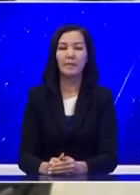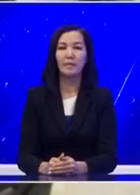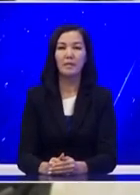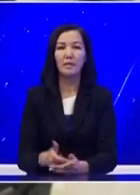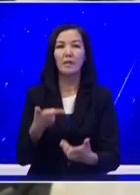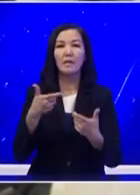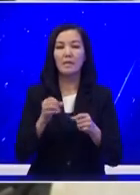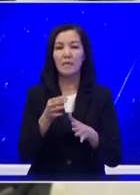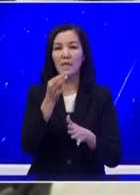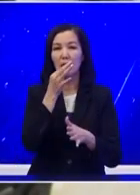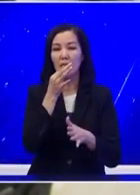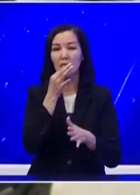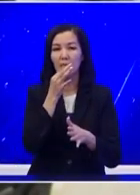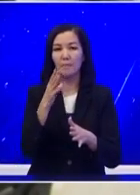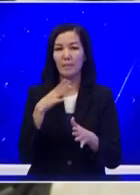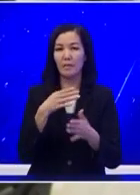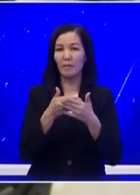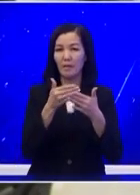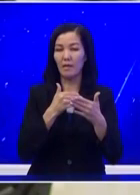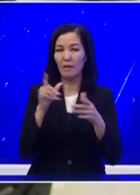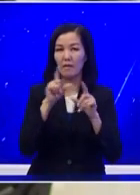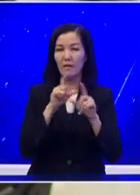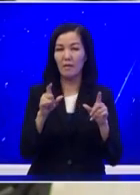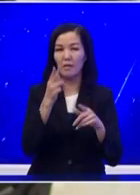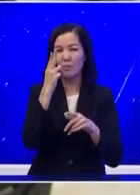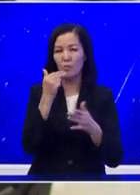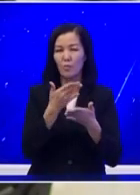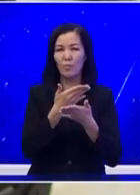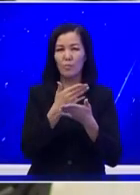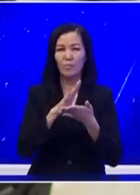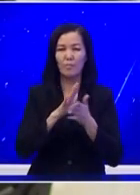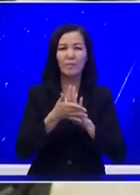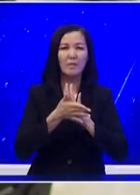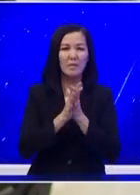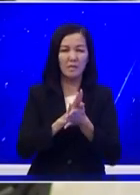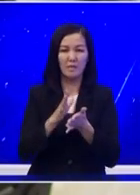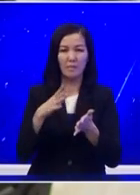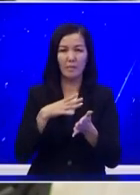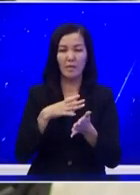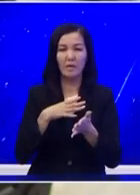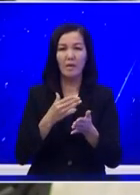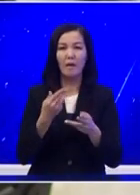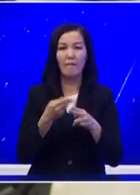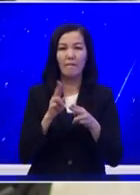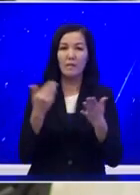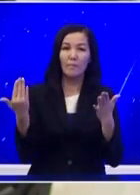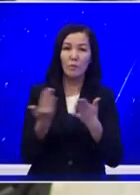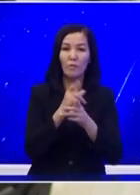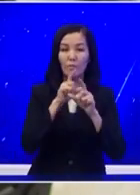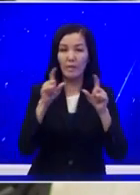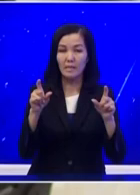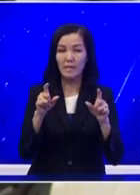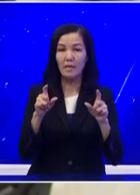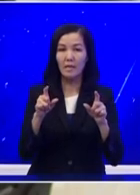Где ранее мы располагались, здание было некомфортабельным, неудобным для наших работников. В этом диспетчерском отделе у нас